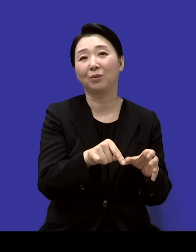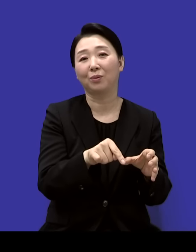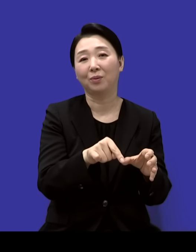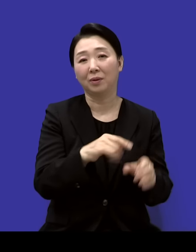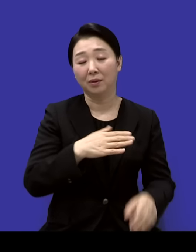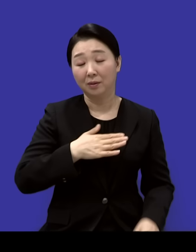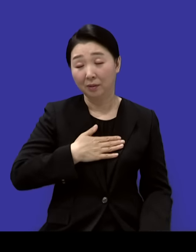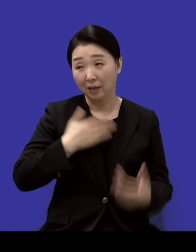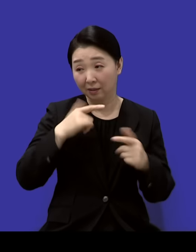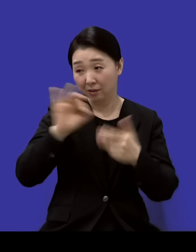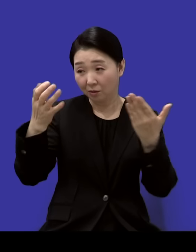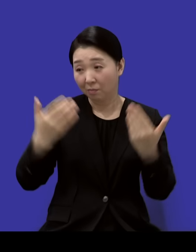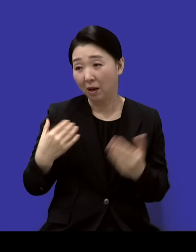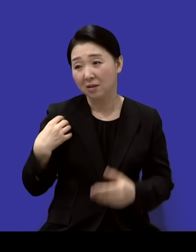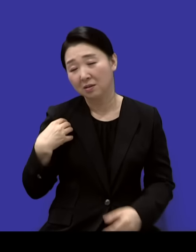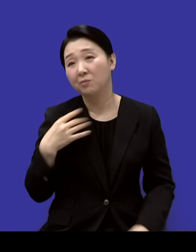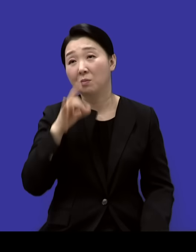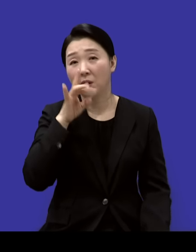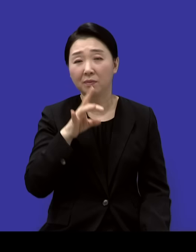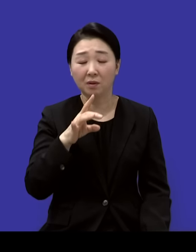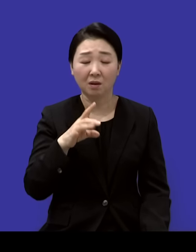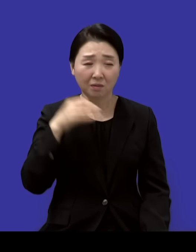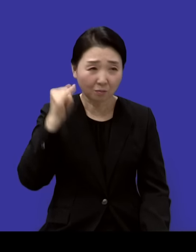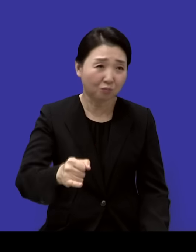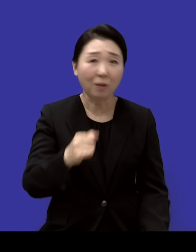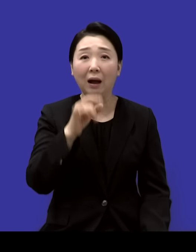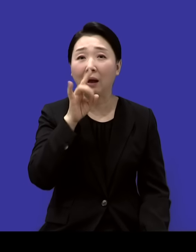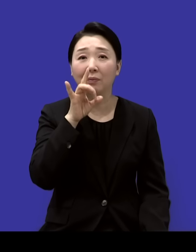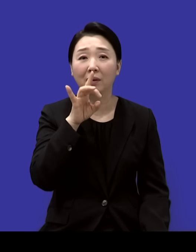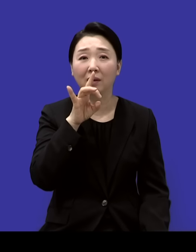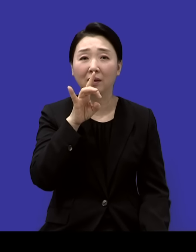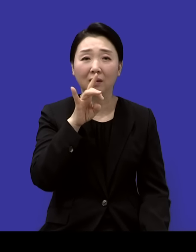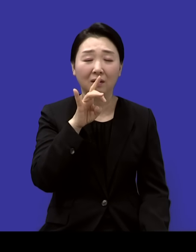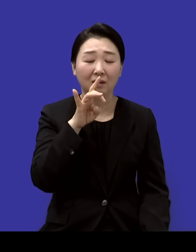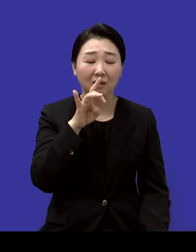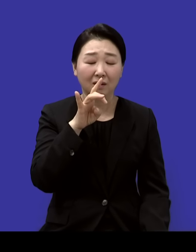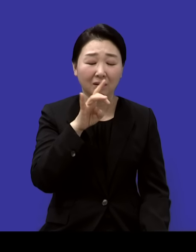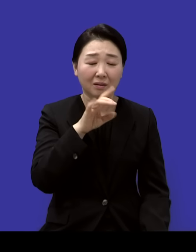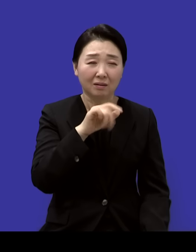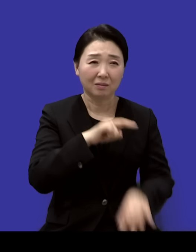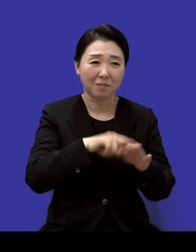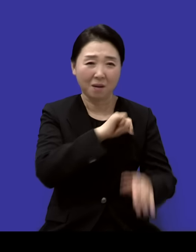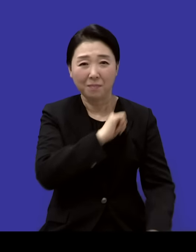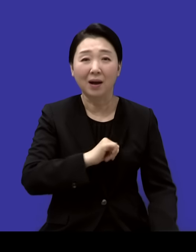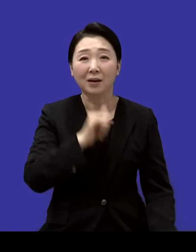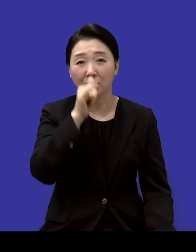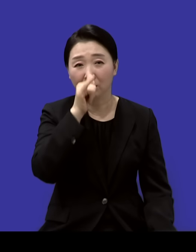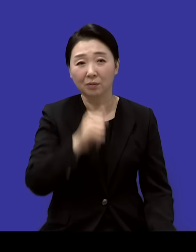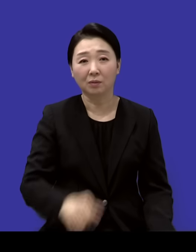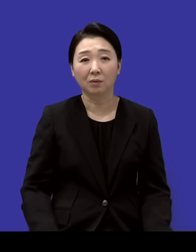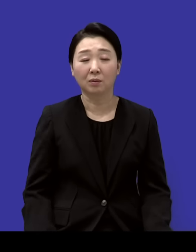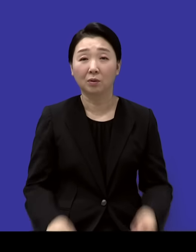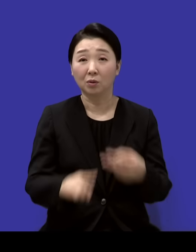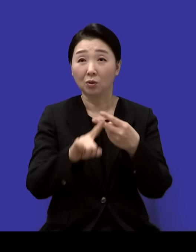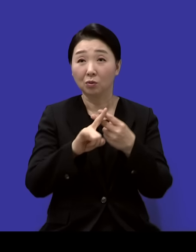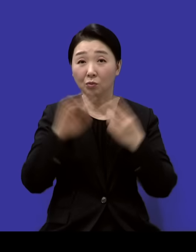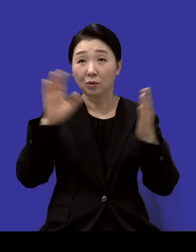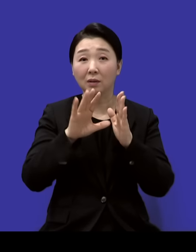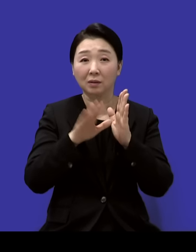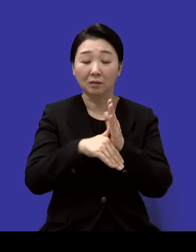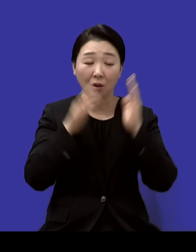항상 인정받아야 되고, 짐이 되면 안 되고, 못하면 안 되는 어떤 압박과 그런 인정 욕구 속에 살다가, 예. 중학교 때 그렇게 공부를